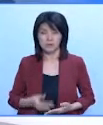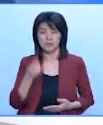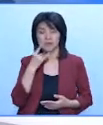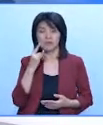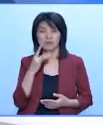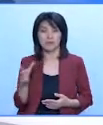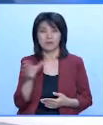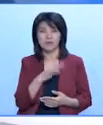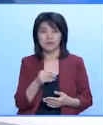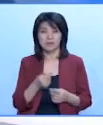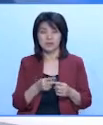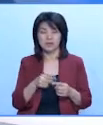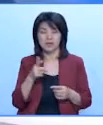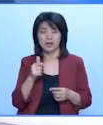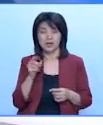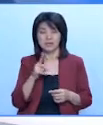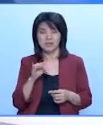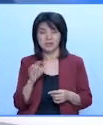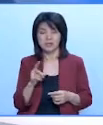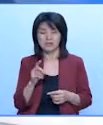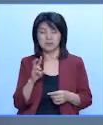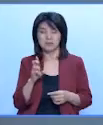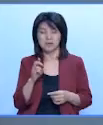аттанған жауынгерлердің бірі Ғазиз Бекеев еді.